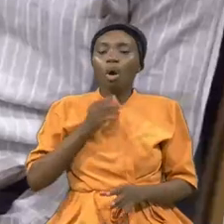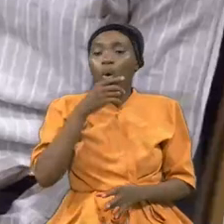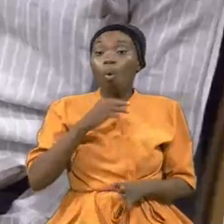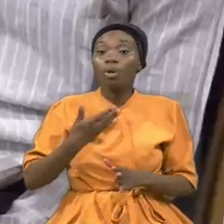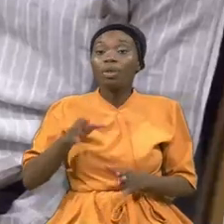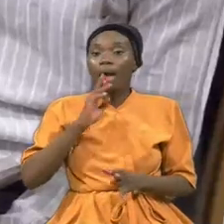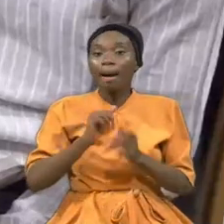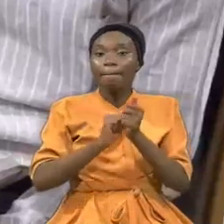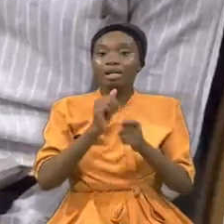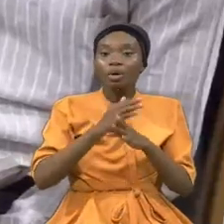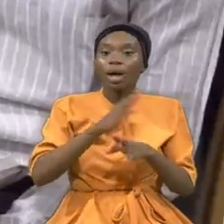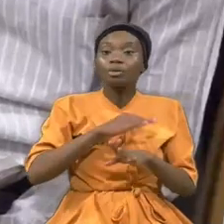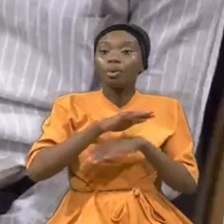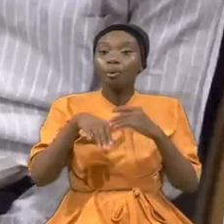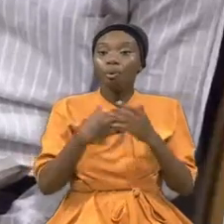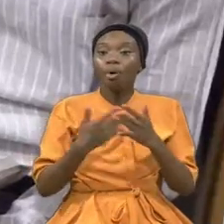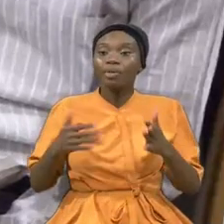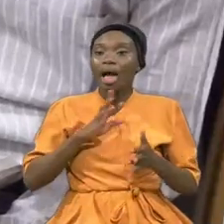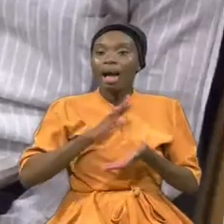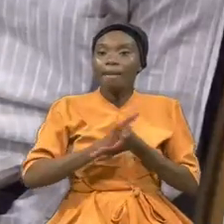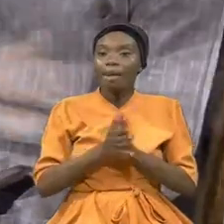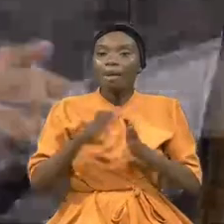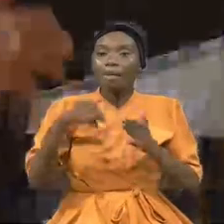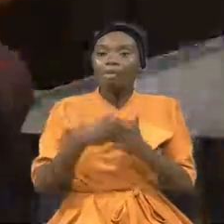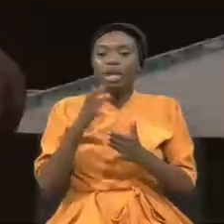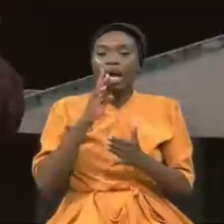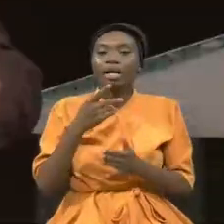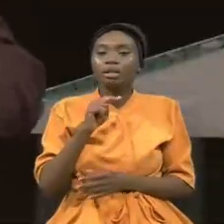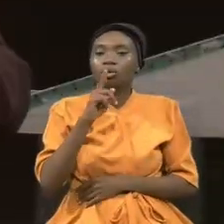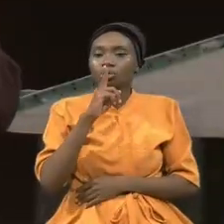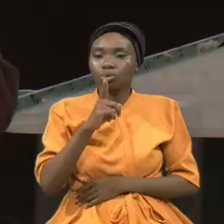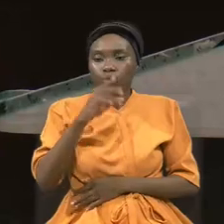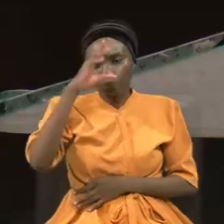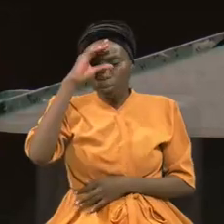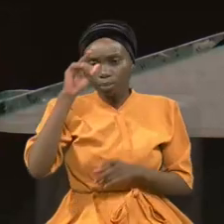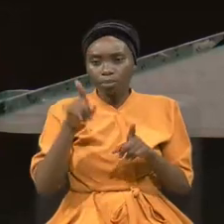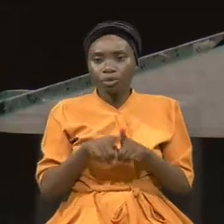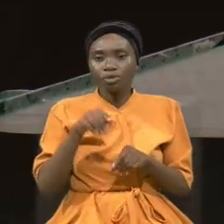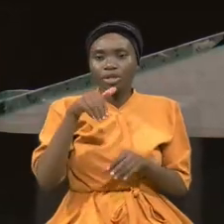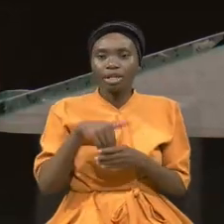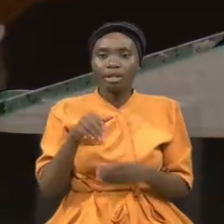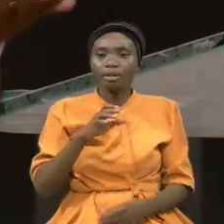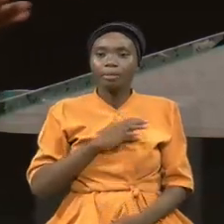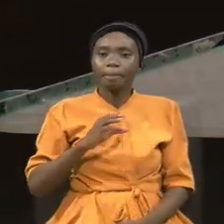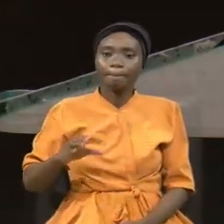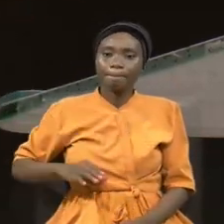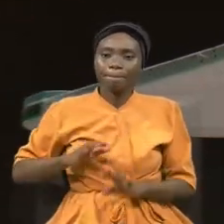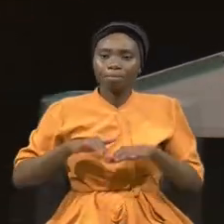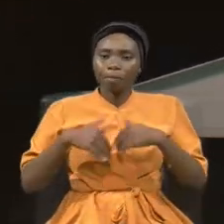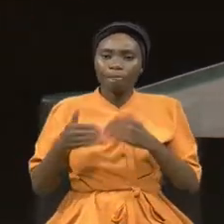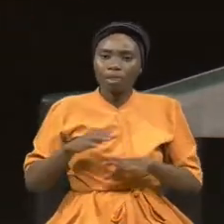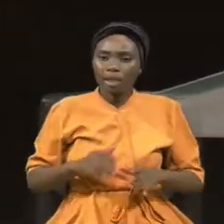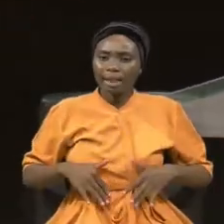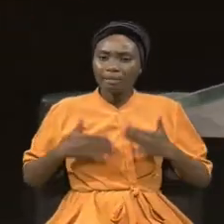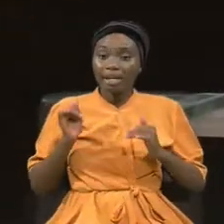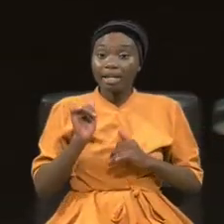les choses anciennes ne sont passées. Voici, toutes choses deviennent nouvelles. Ils sont de vrais frères en Christ. Comment